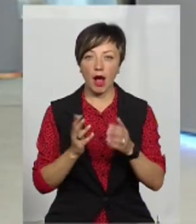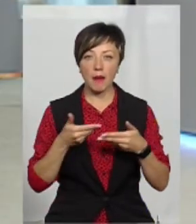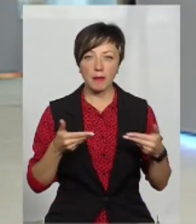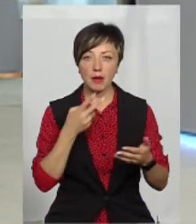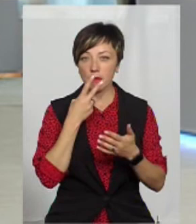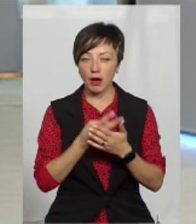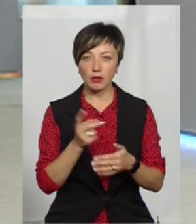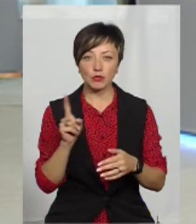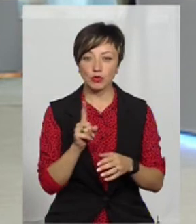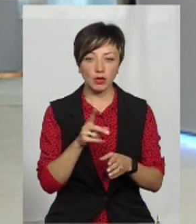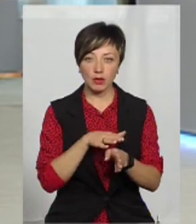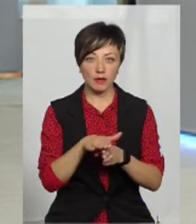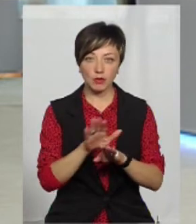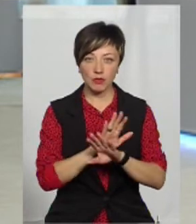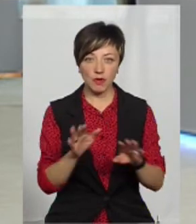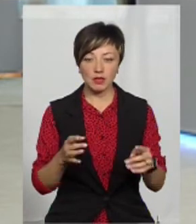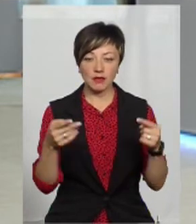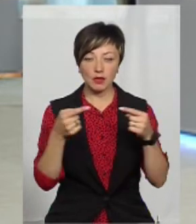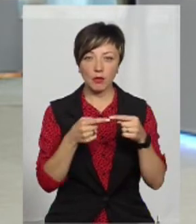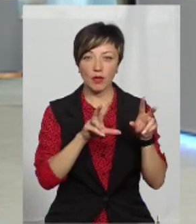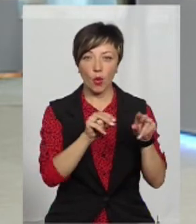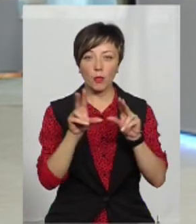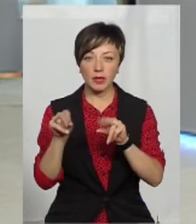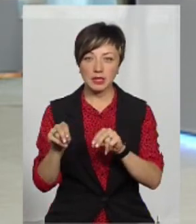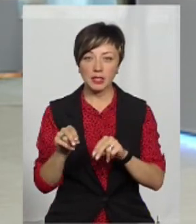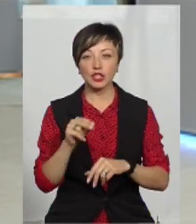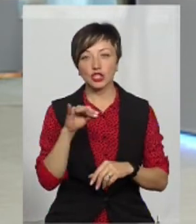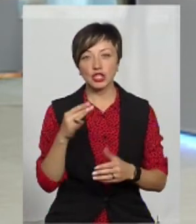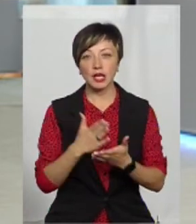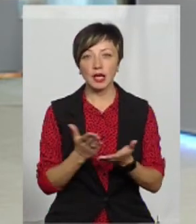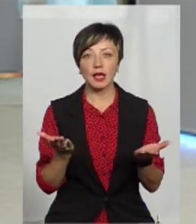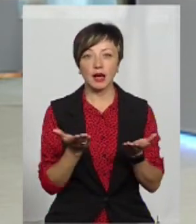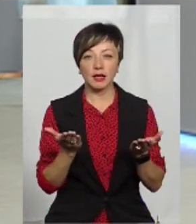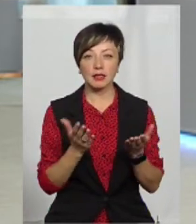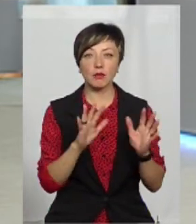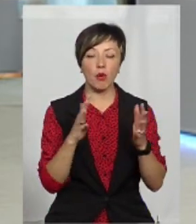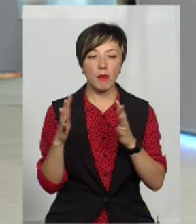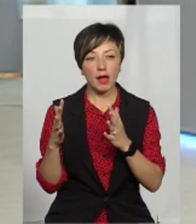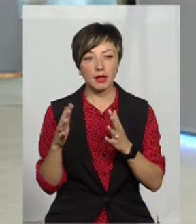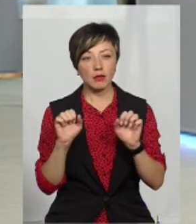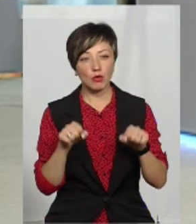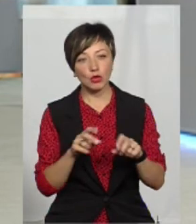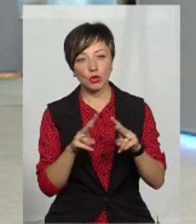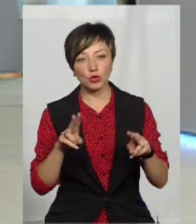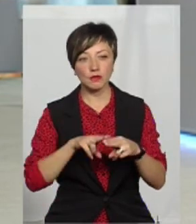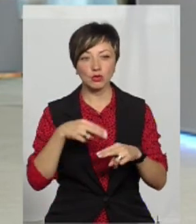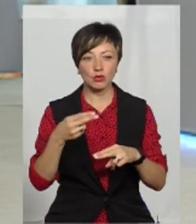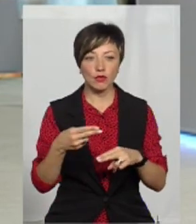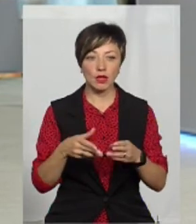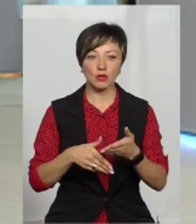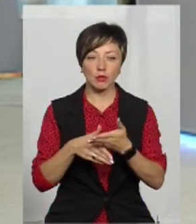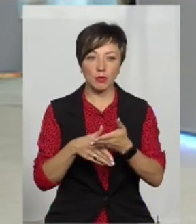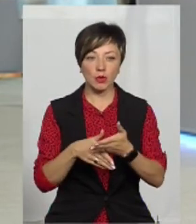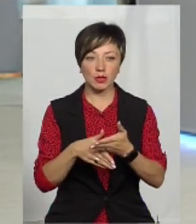ми бачимо, що не відбувається відповідних обіцянок, то чи є якісь там моменти, чи може хтось щось відшкодувати,